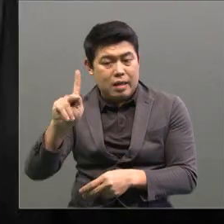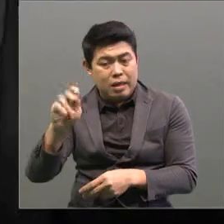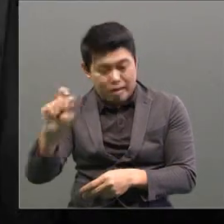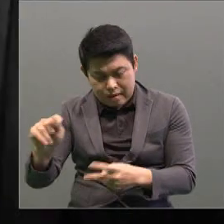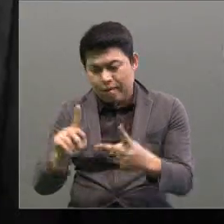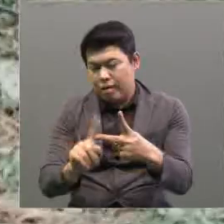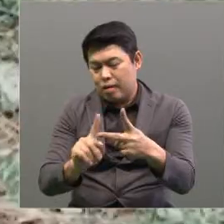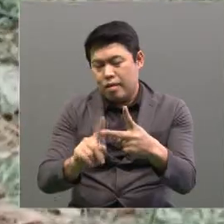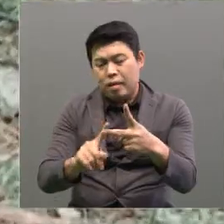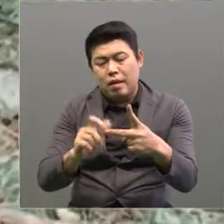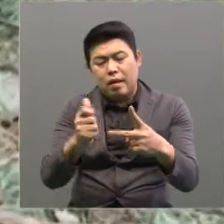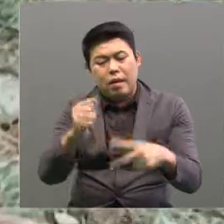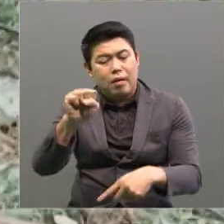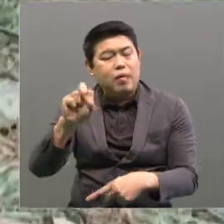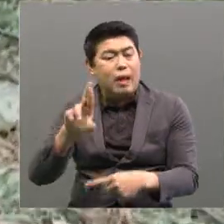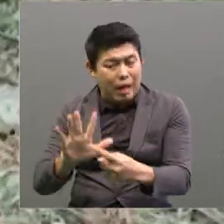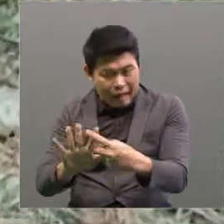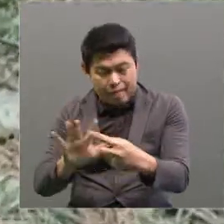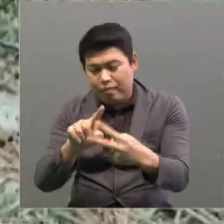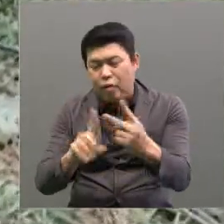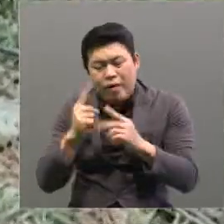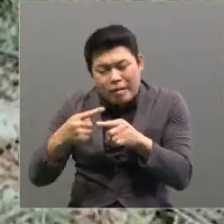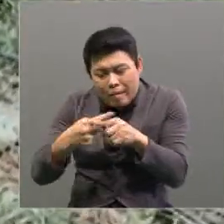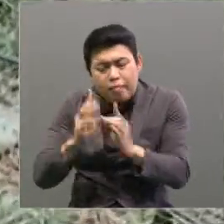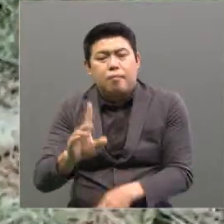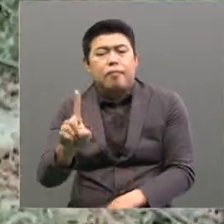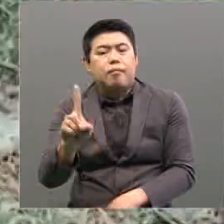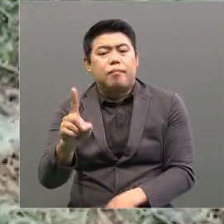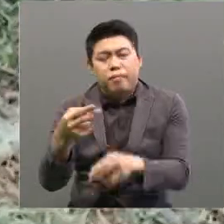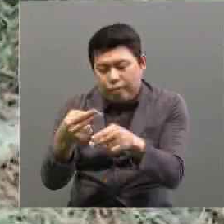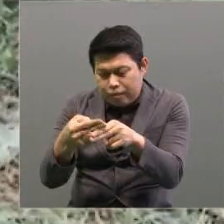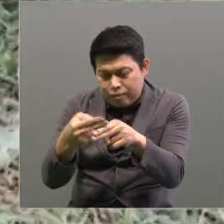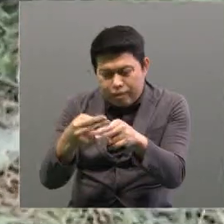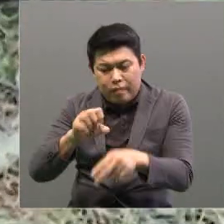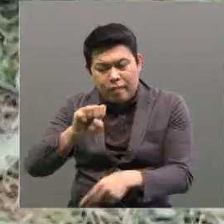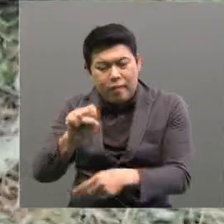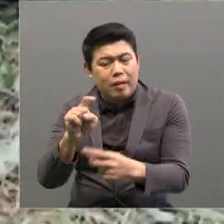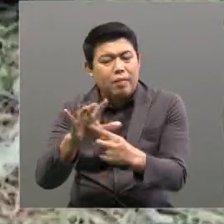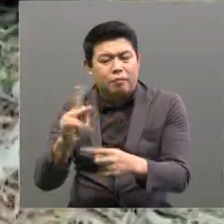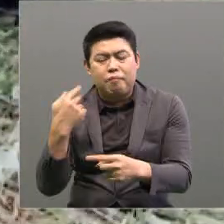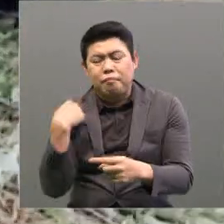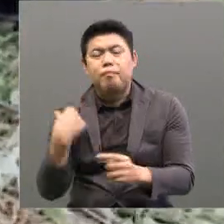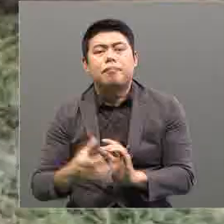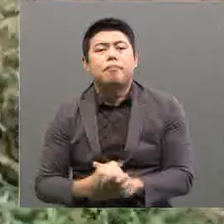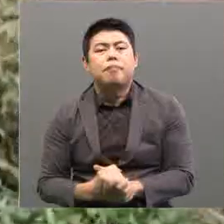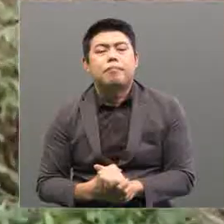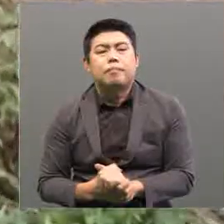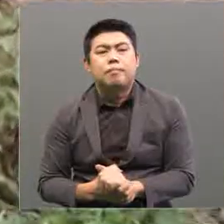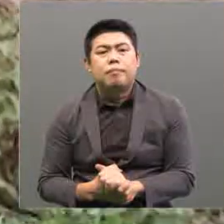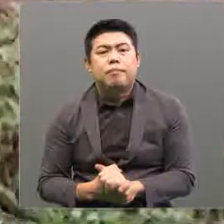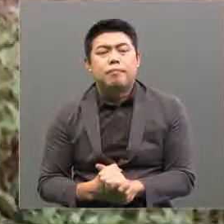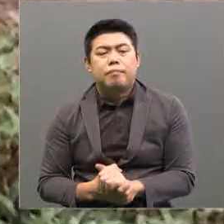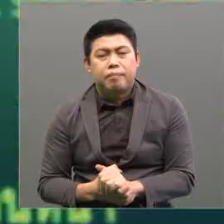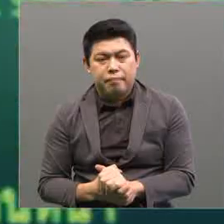ารัตน์และจ่าสิบเอกอิสระเลิกนอกและผู้ได้รับบาดเจ็บอีก1นายก็คือสิบเอกศักดิ์สอนสายน้ำค่ะ ทางด้าน